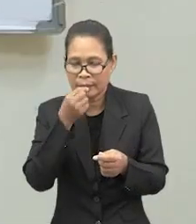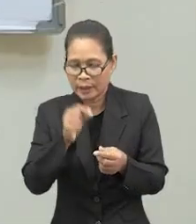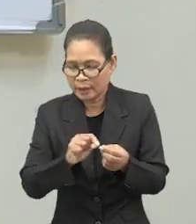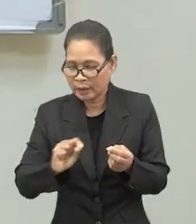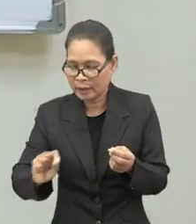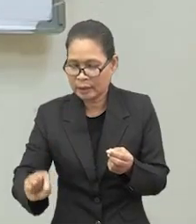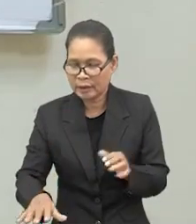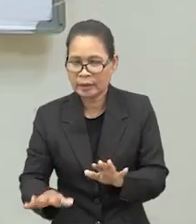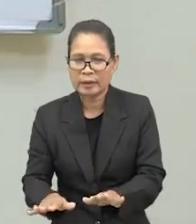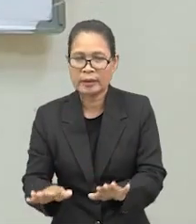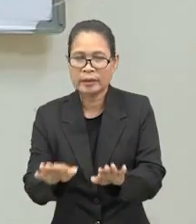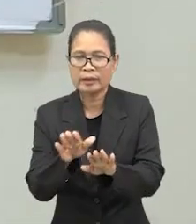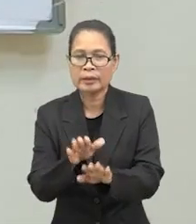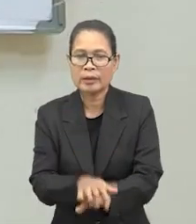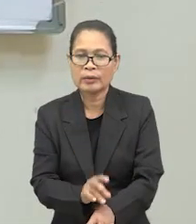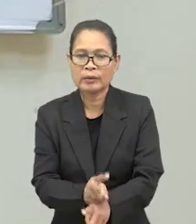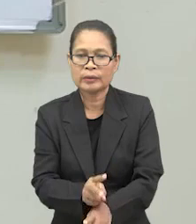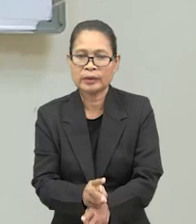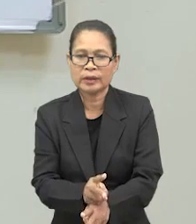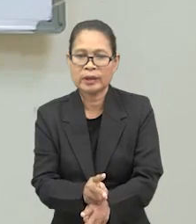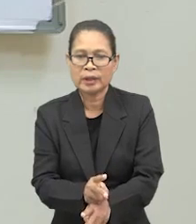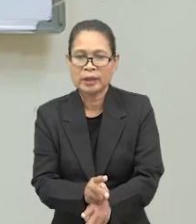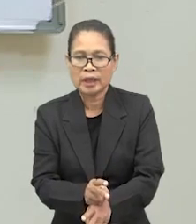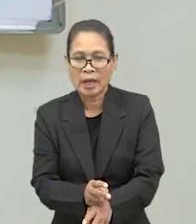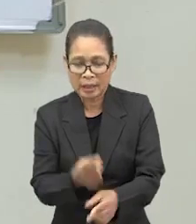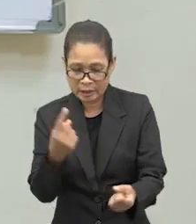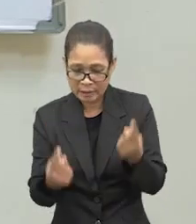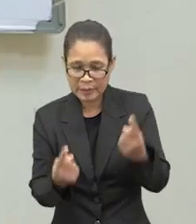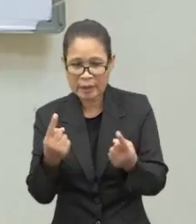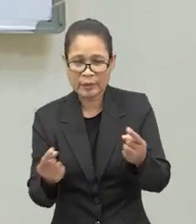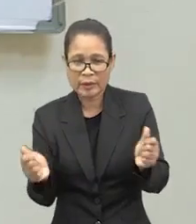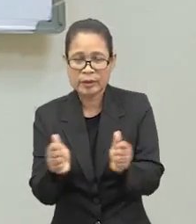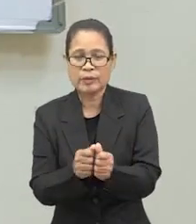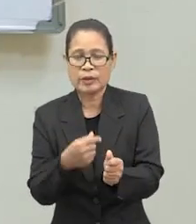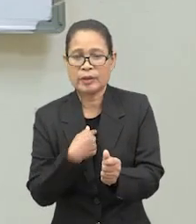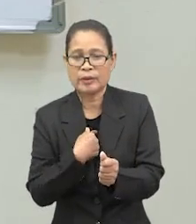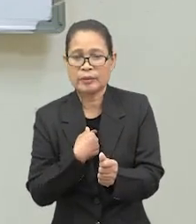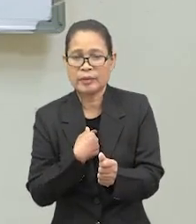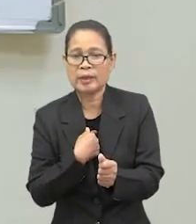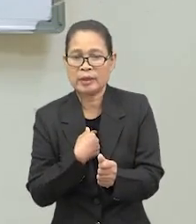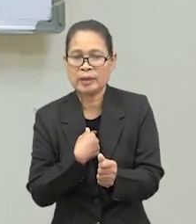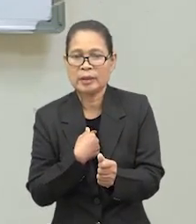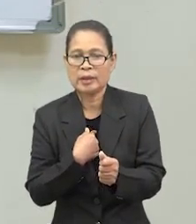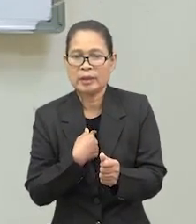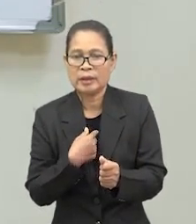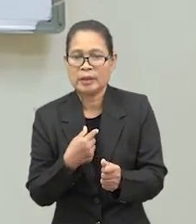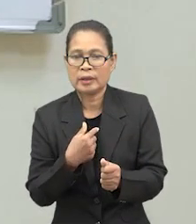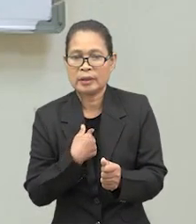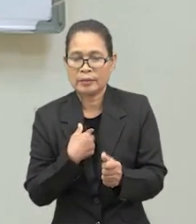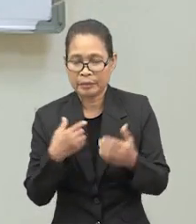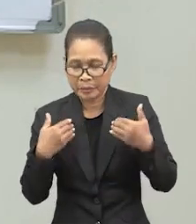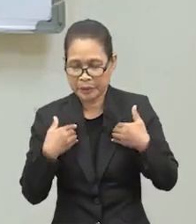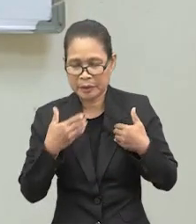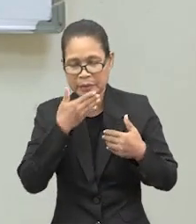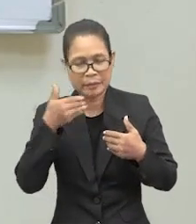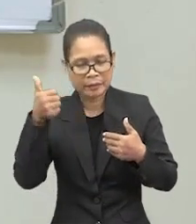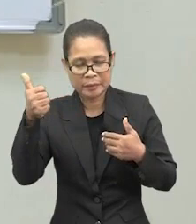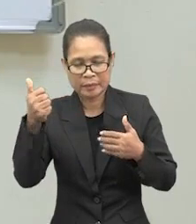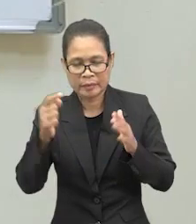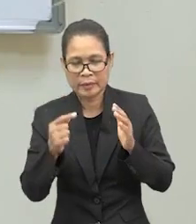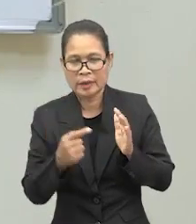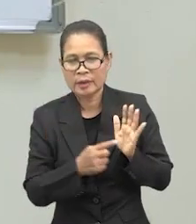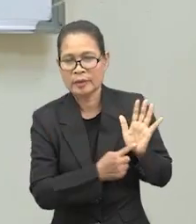chẳng con ai đã phớt, đã bịch nâng sập hợp hoặc con bán. Hai chẳng tiên phát toàn chùm bùi nâng nè khu tờ mứ. Nè khu